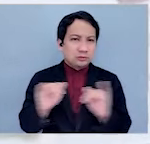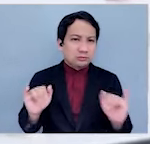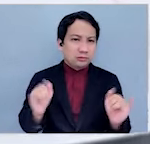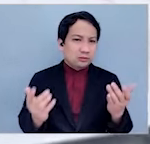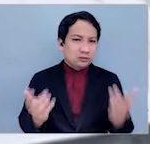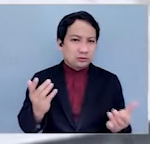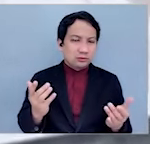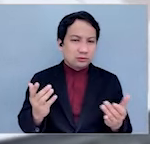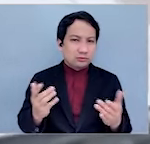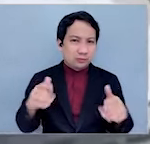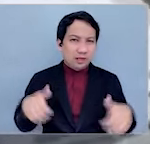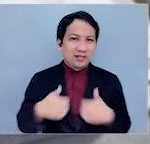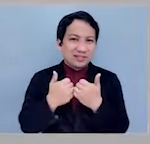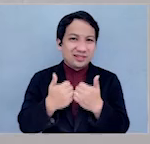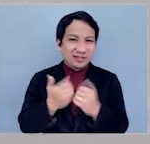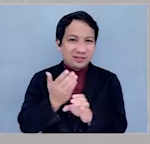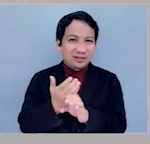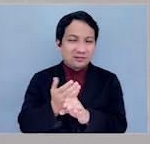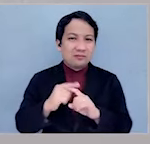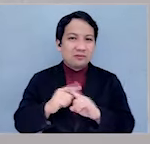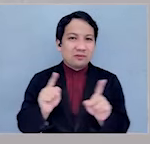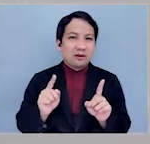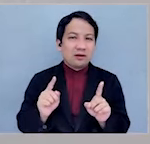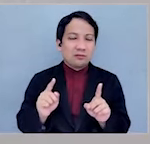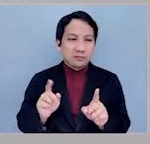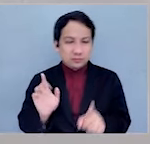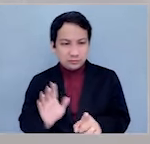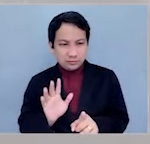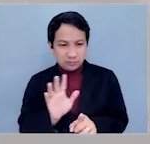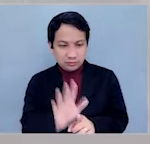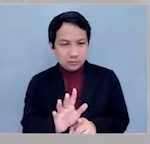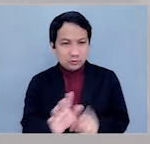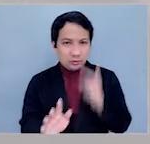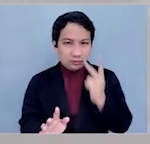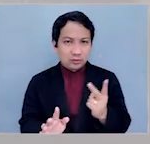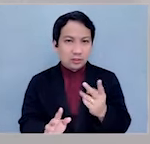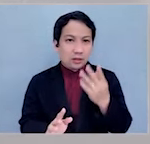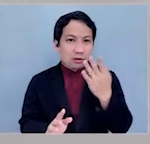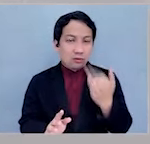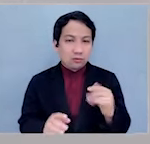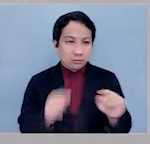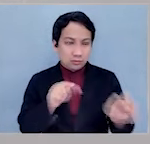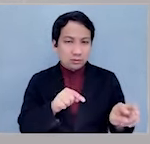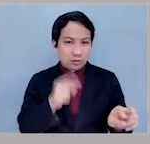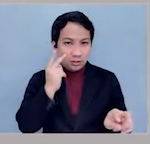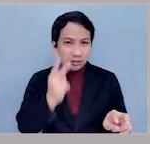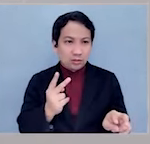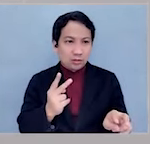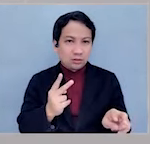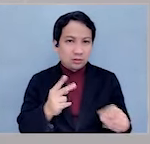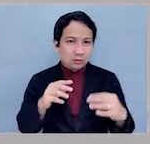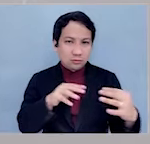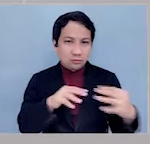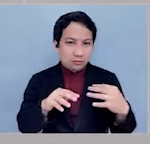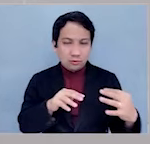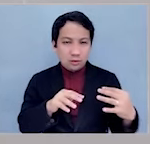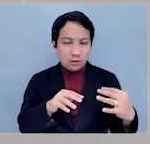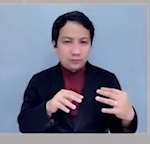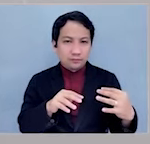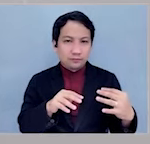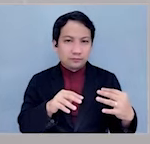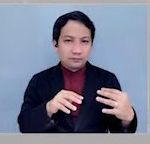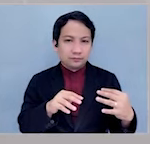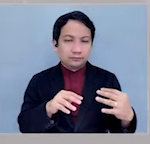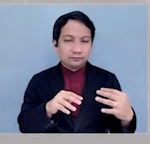incident. Pero nung lumapit sila, nakita nila na may commotion. Na yung